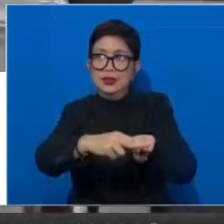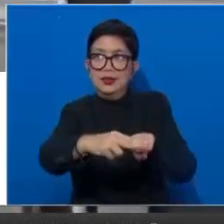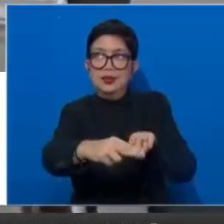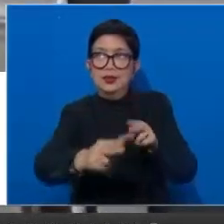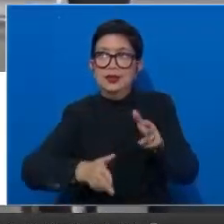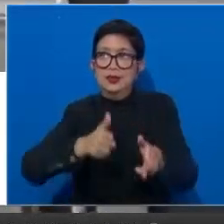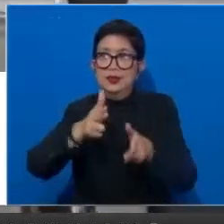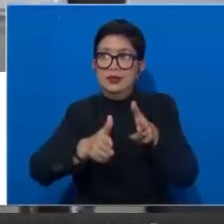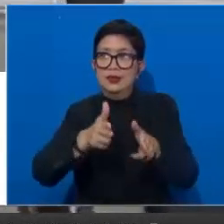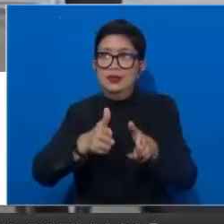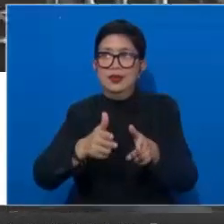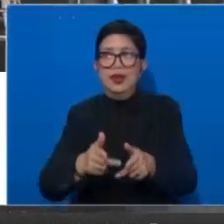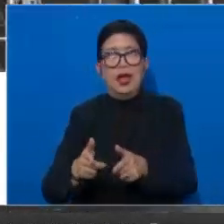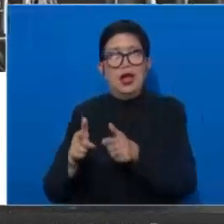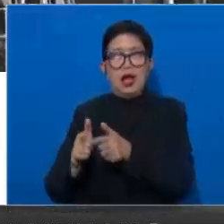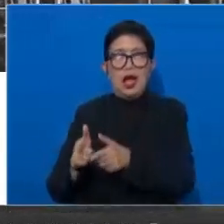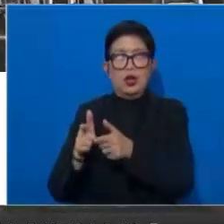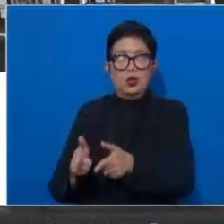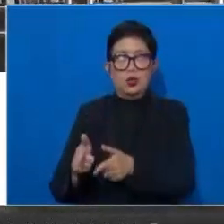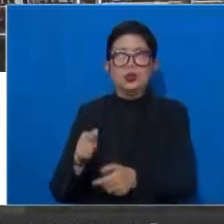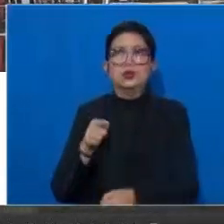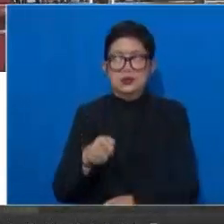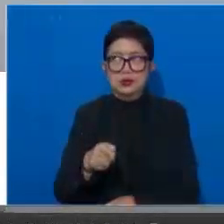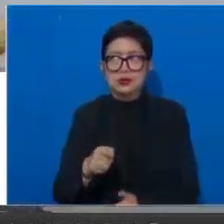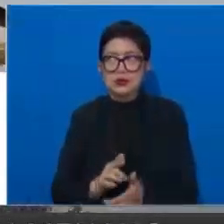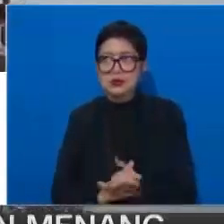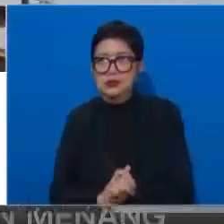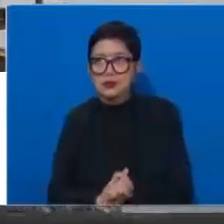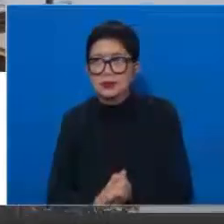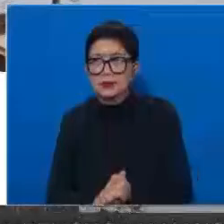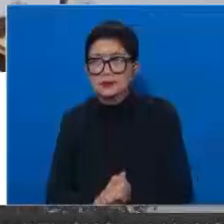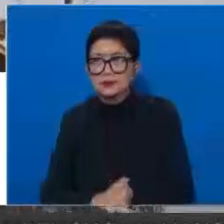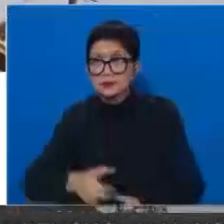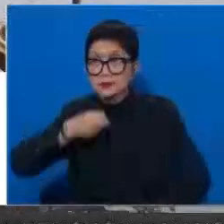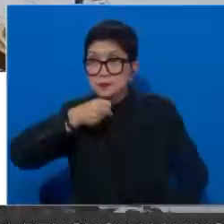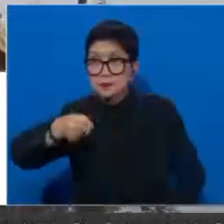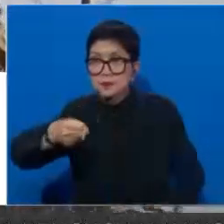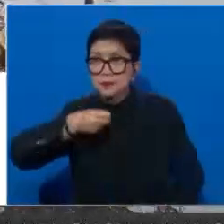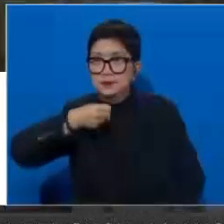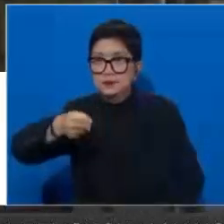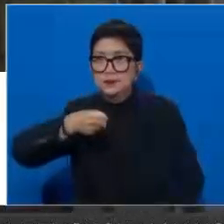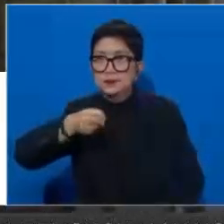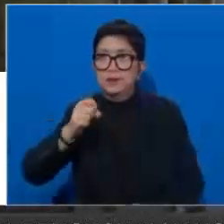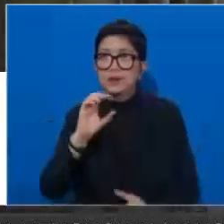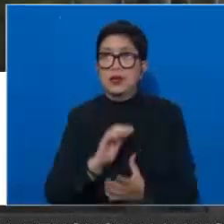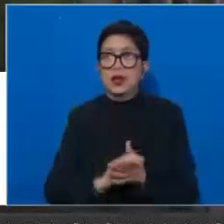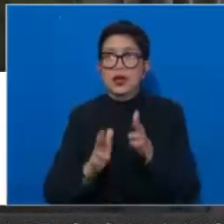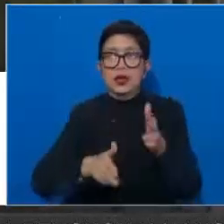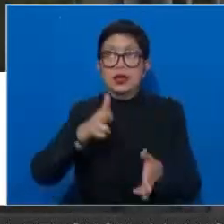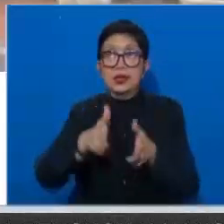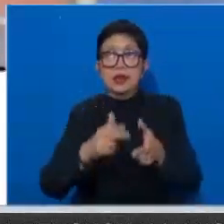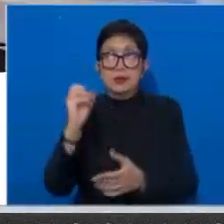jalur Pantura terganggu. Dikutip dari detik.com, manajer humas PT KAI Daop 4 Semarang, Franoto